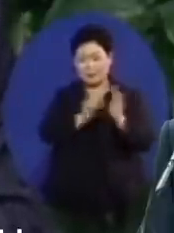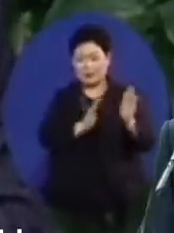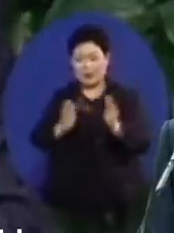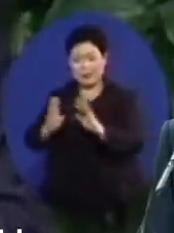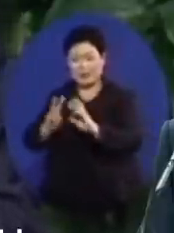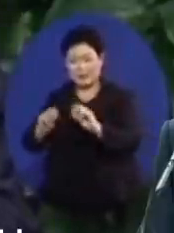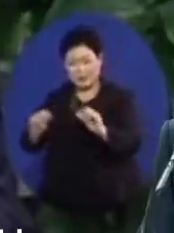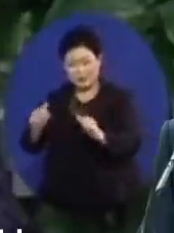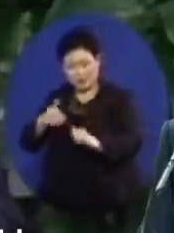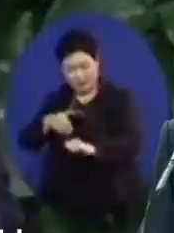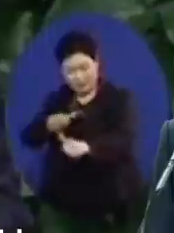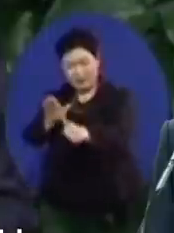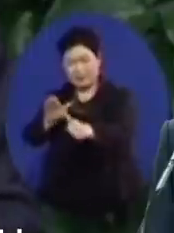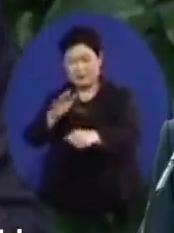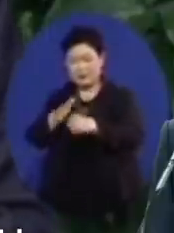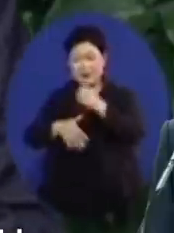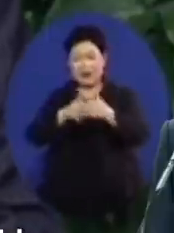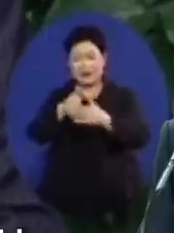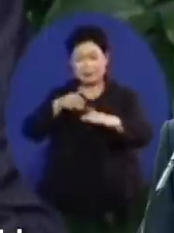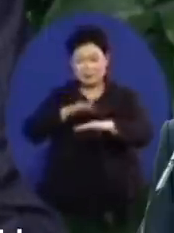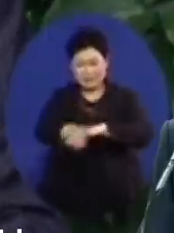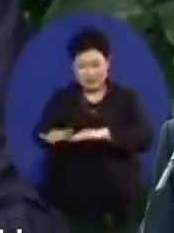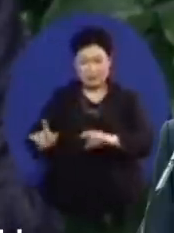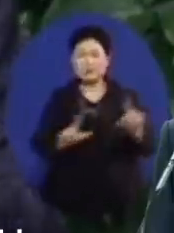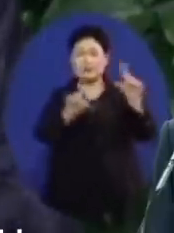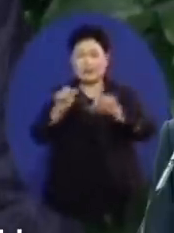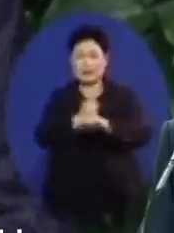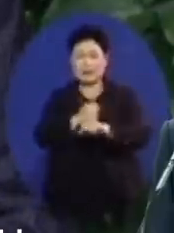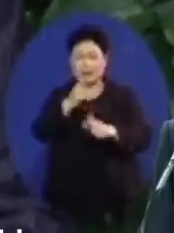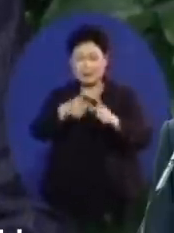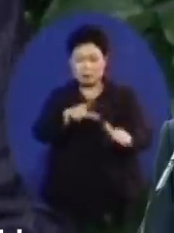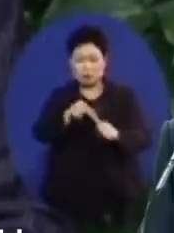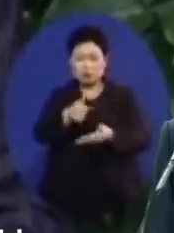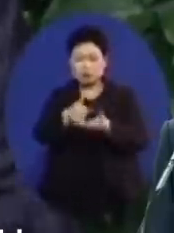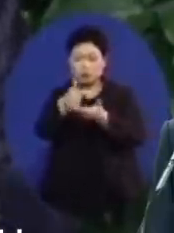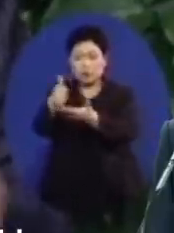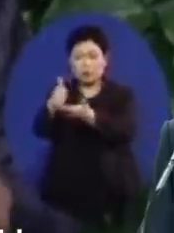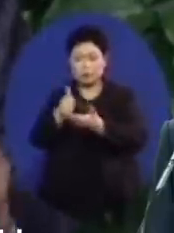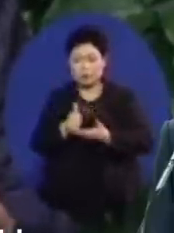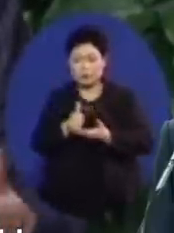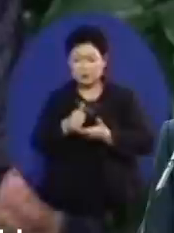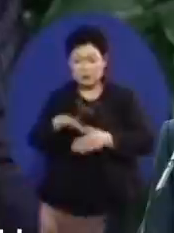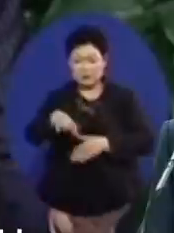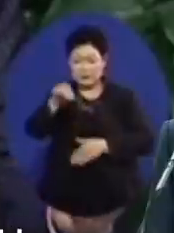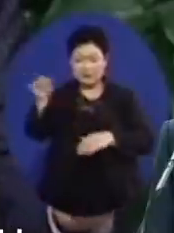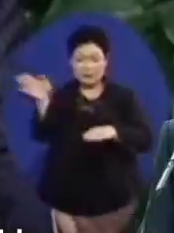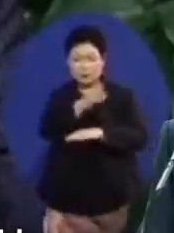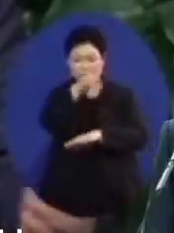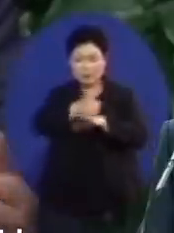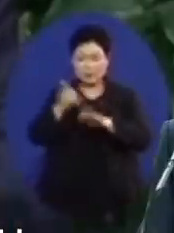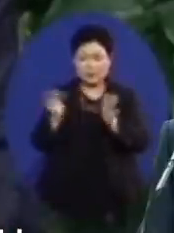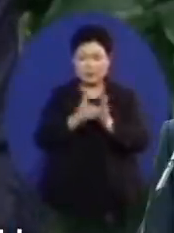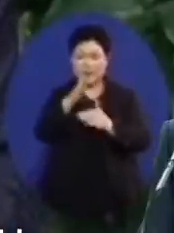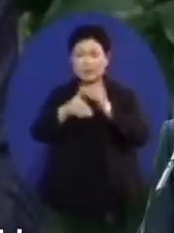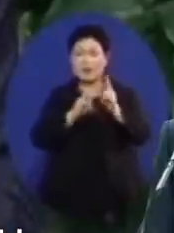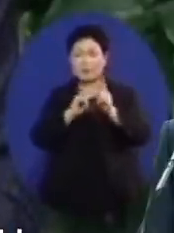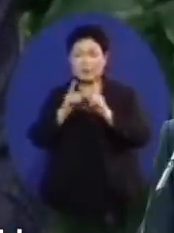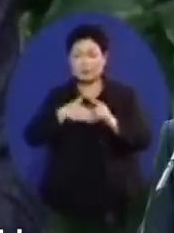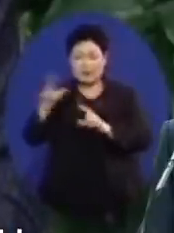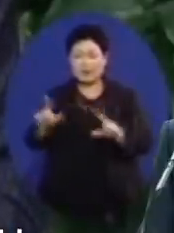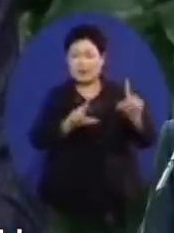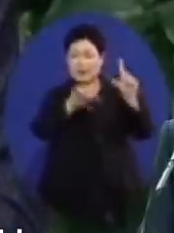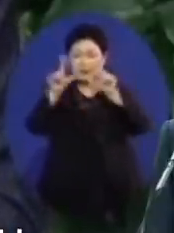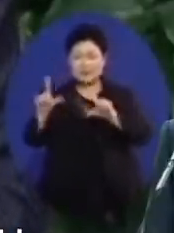가라. 하나님식으로 살아라. 예수님을 구주로 모시고 창세기부터 계시로까지 하나님의 말씀을 내 인생의